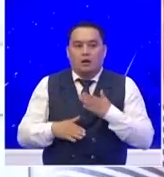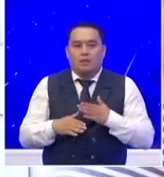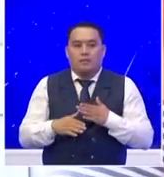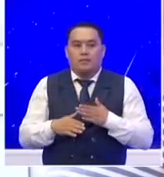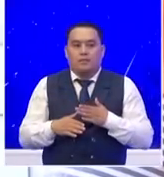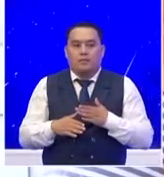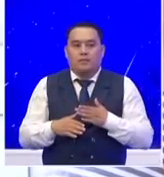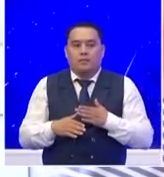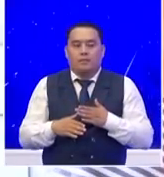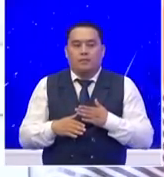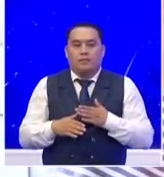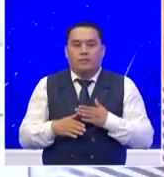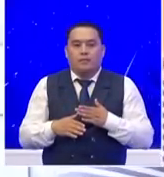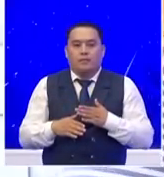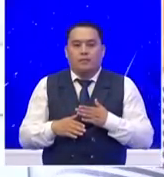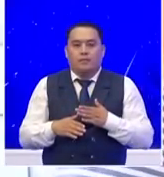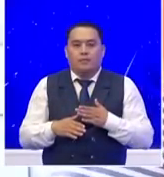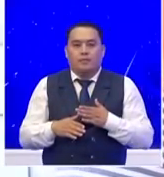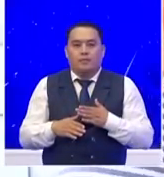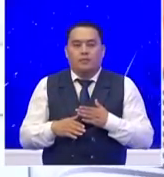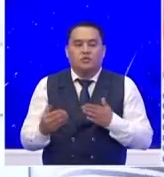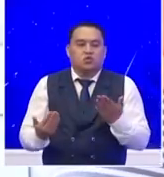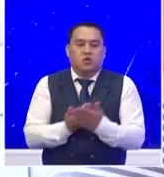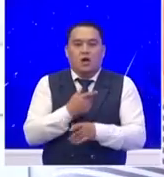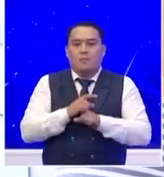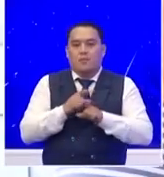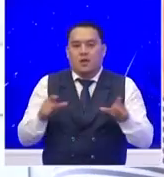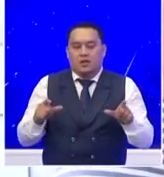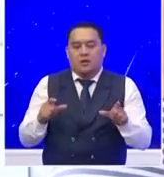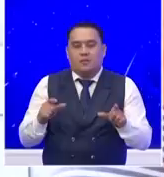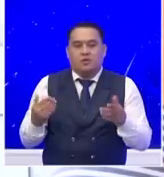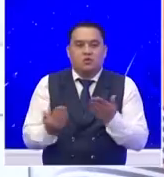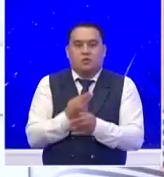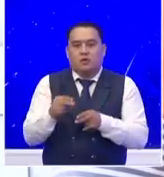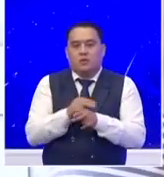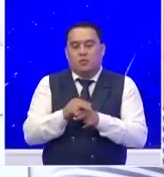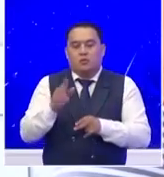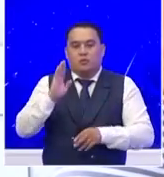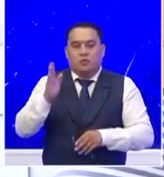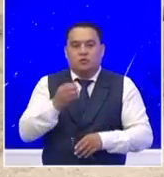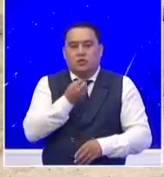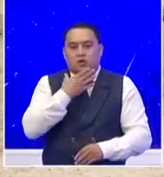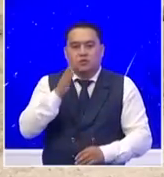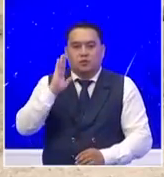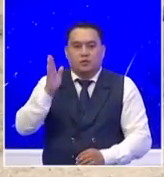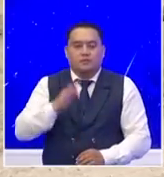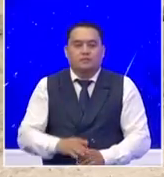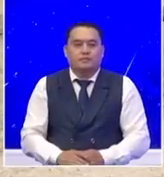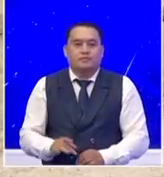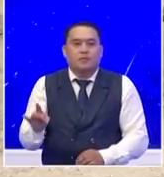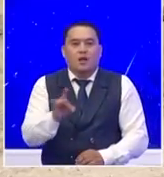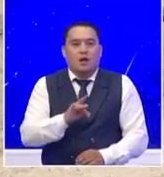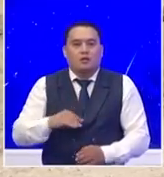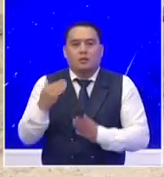білдіріп. Ең басты соғы балалар жаңа мектепке кіргендей болып, жаңа ремонтпен келеді, жақсы болар. Ауданда